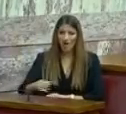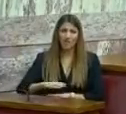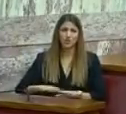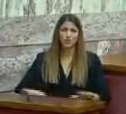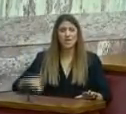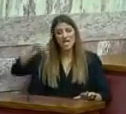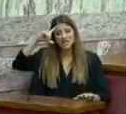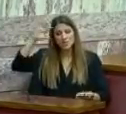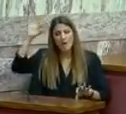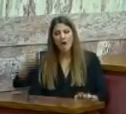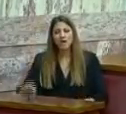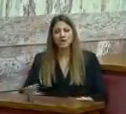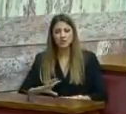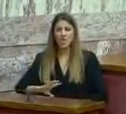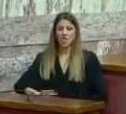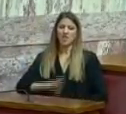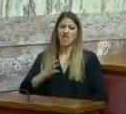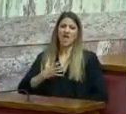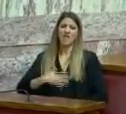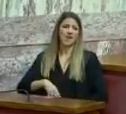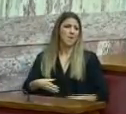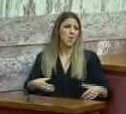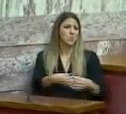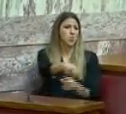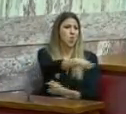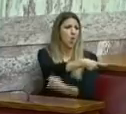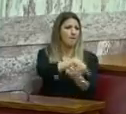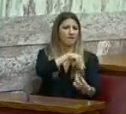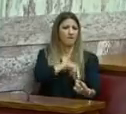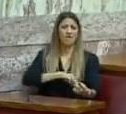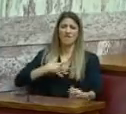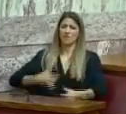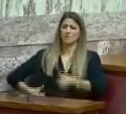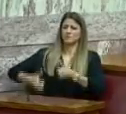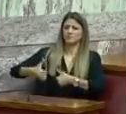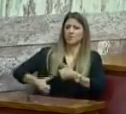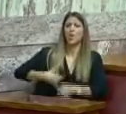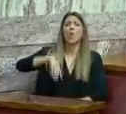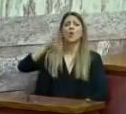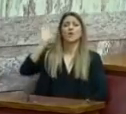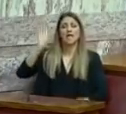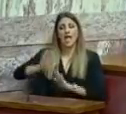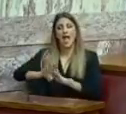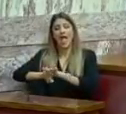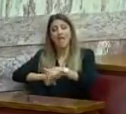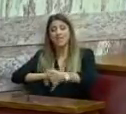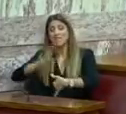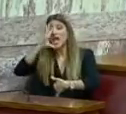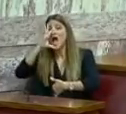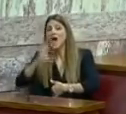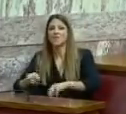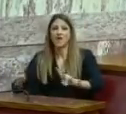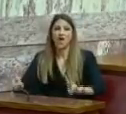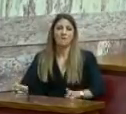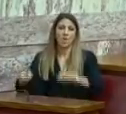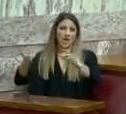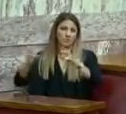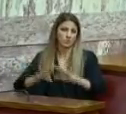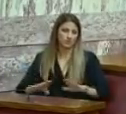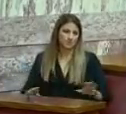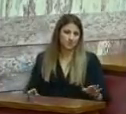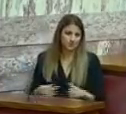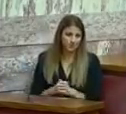στις σκοπιμότητες του πολιτικού ανταγωνισμού. Για να αποδοθούν αθώοι όσοι είναι